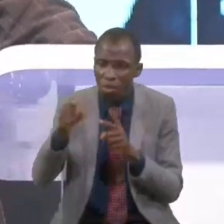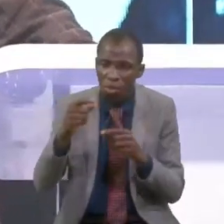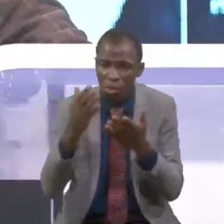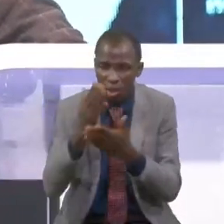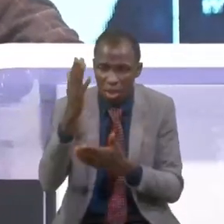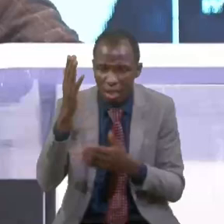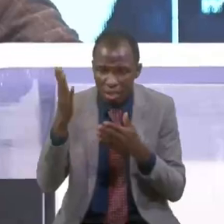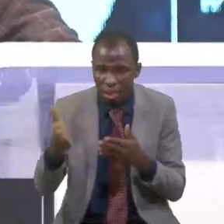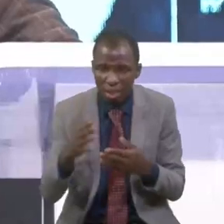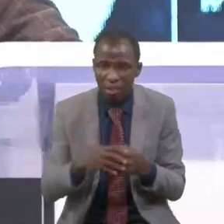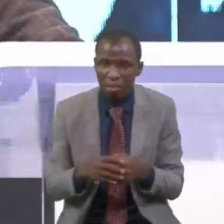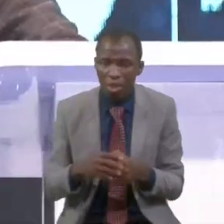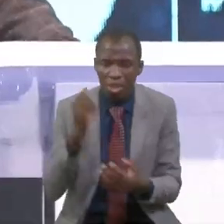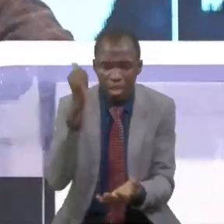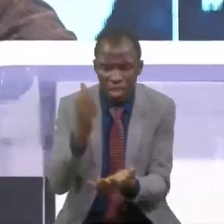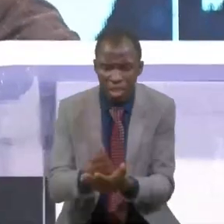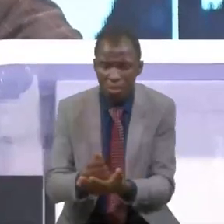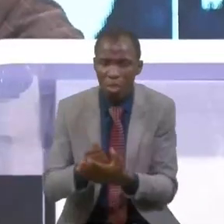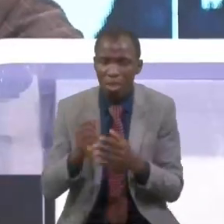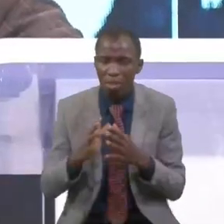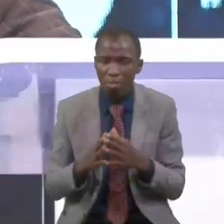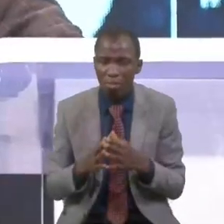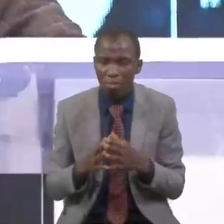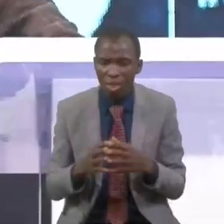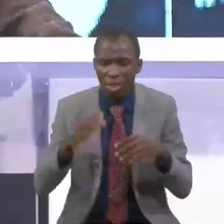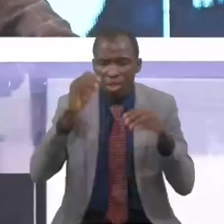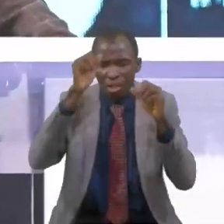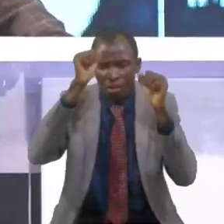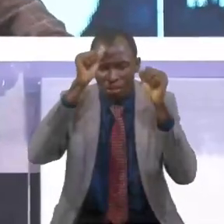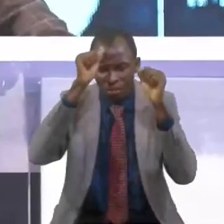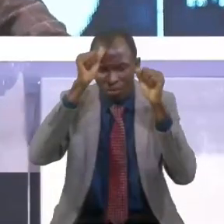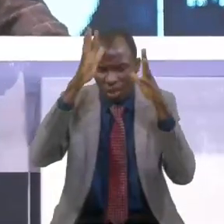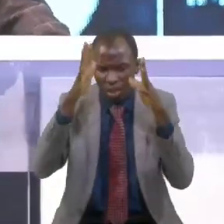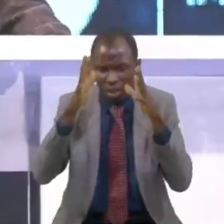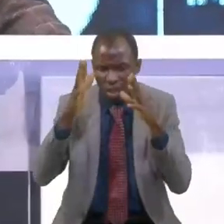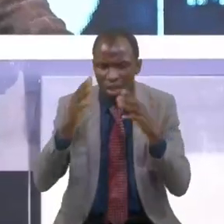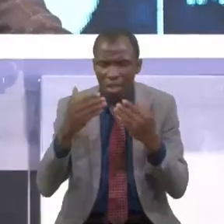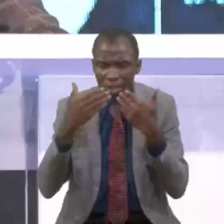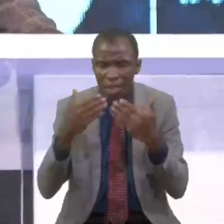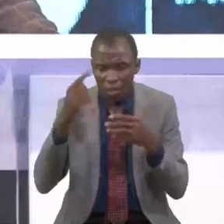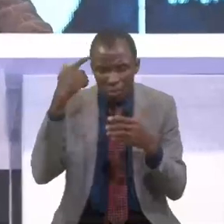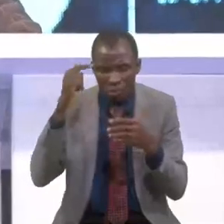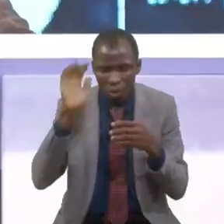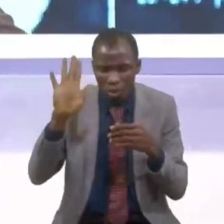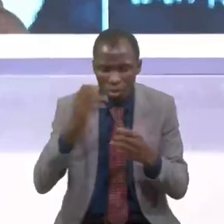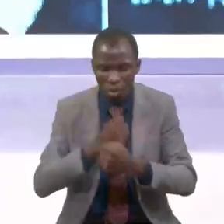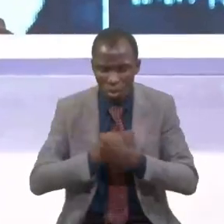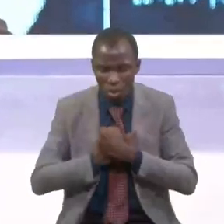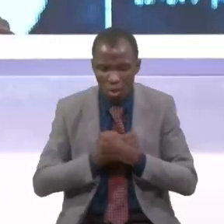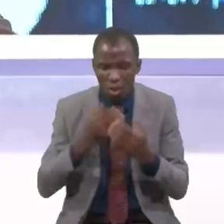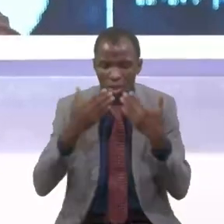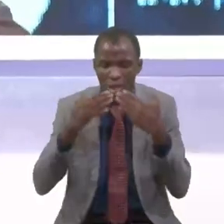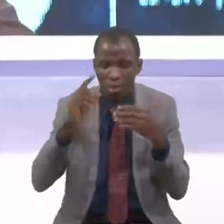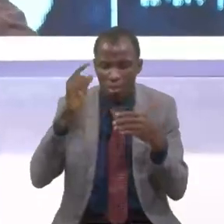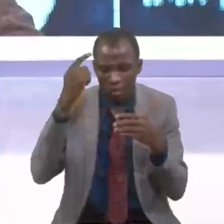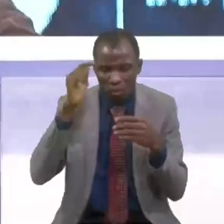maintenant amen père merci pour ton amour merci pour